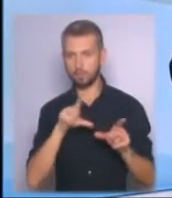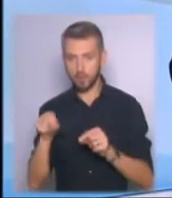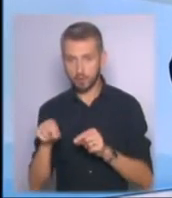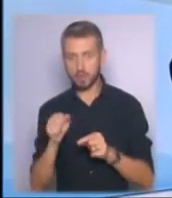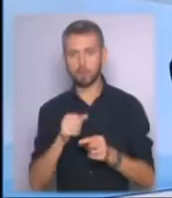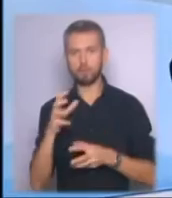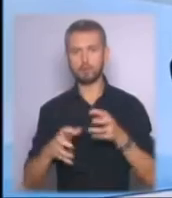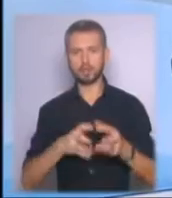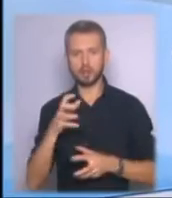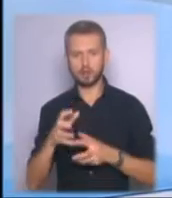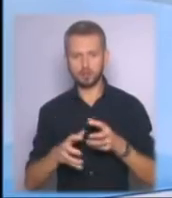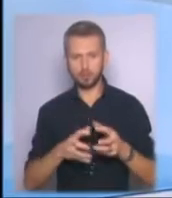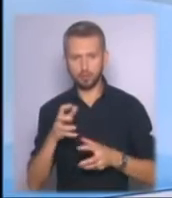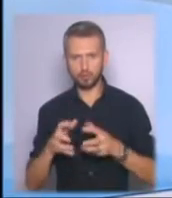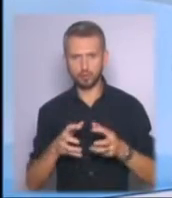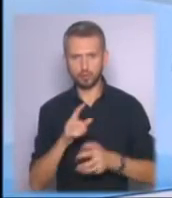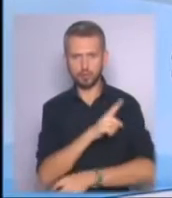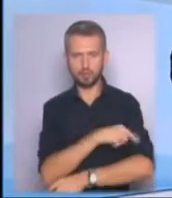шпиталю